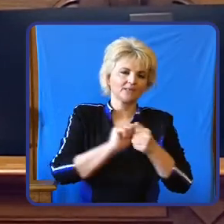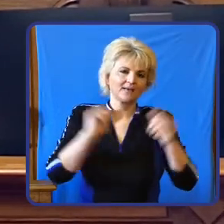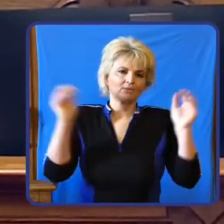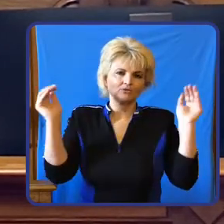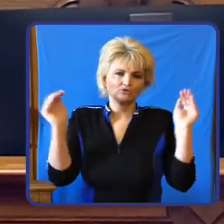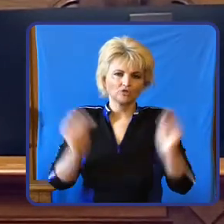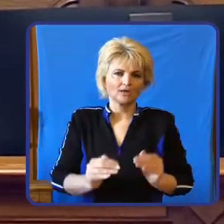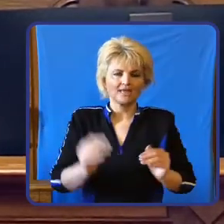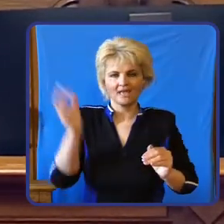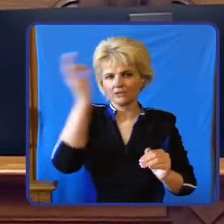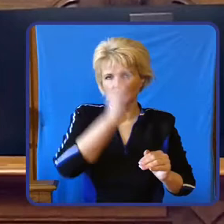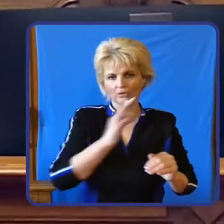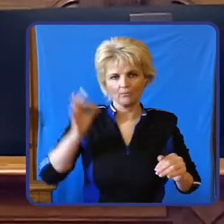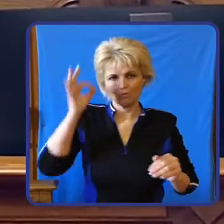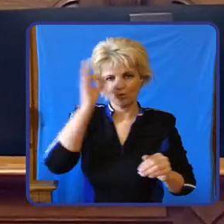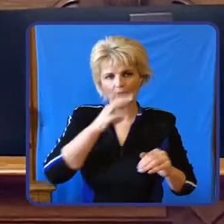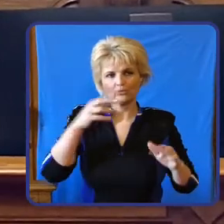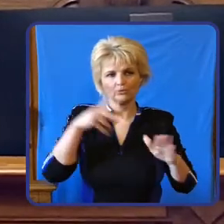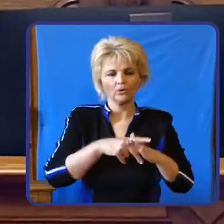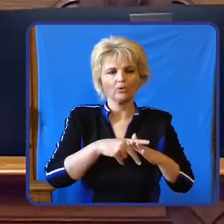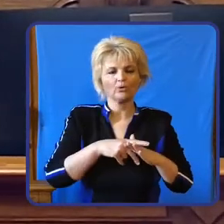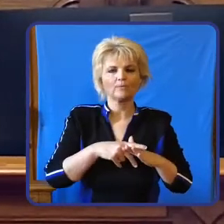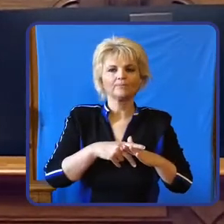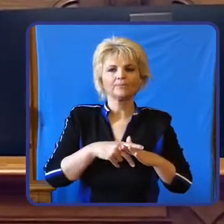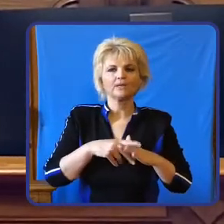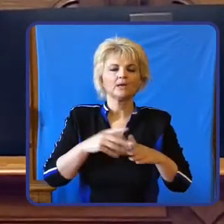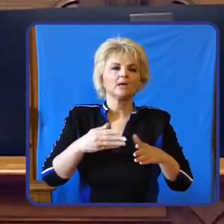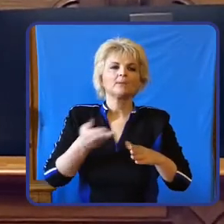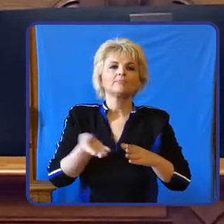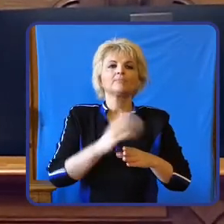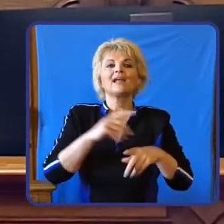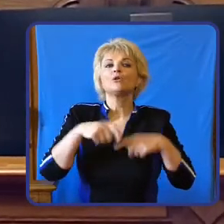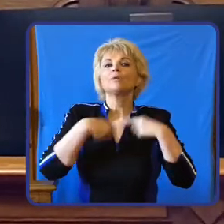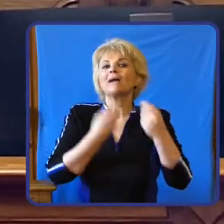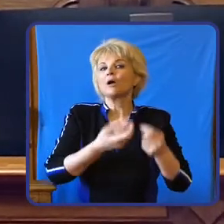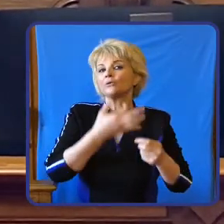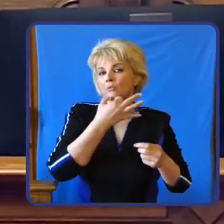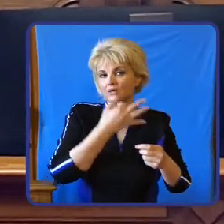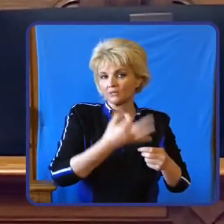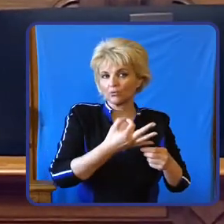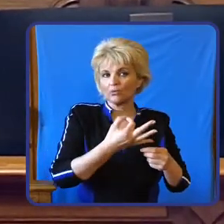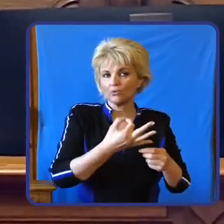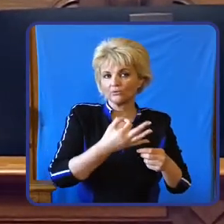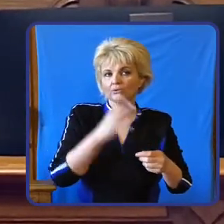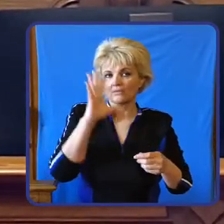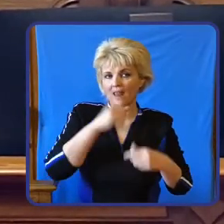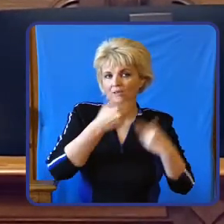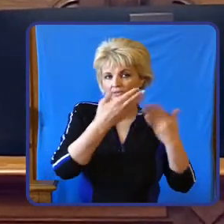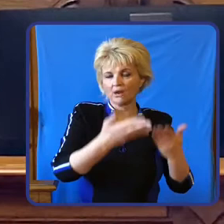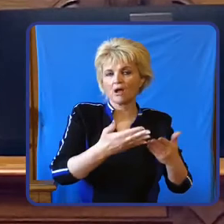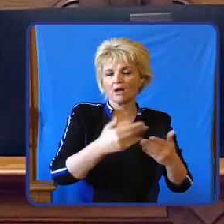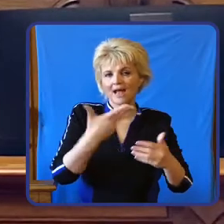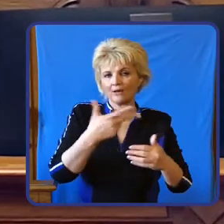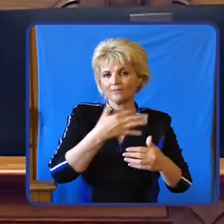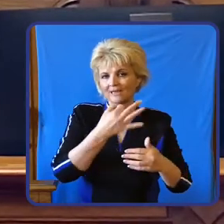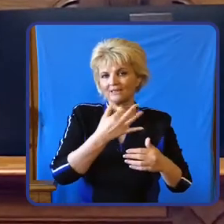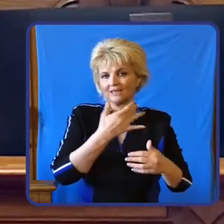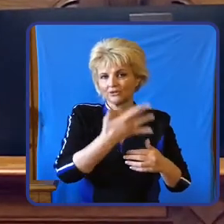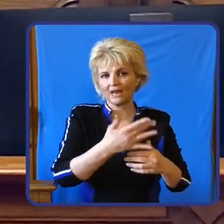természetesen. Mielőtt a könyvvizsgálóasszonynak megadnám a szót, hogyha kíván, akkor és megköszönjük, hogyha válaszol a feltett három